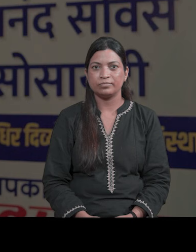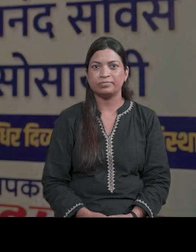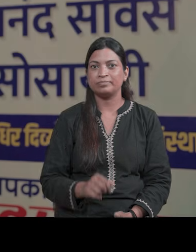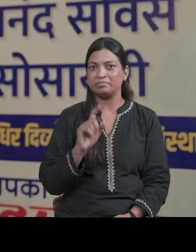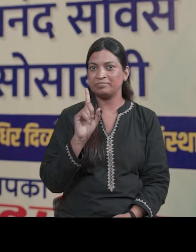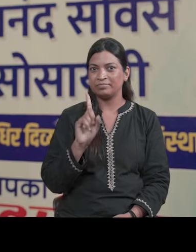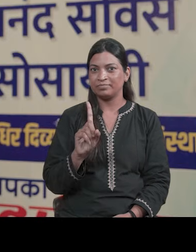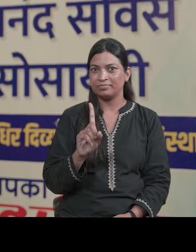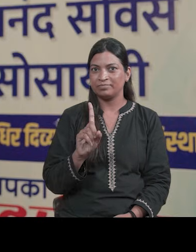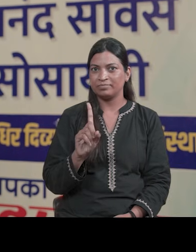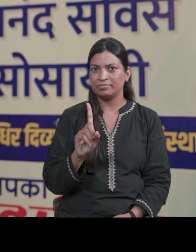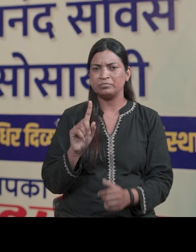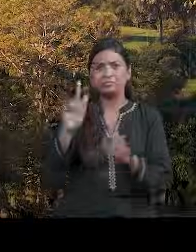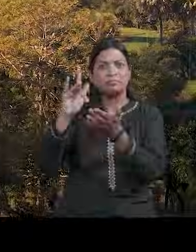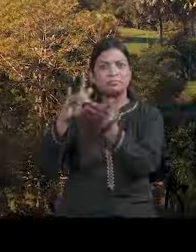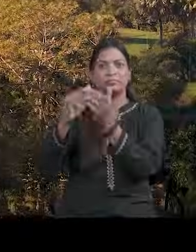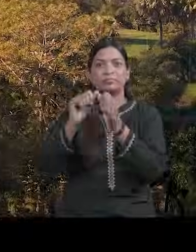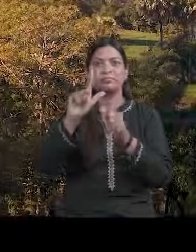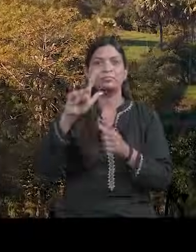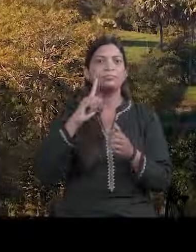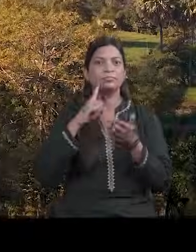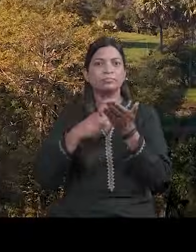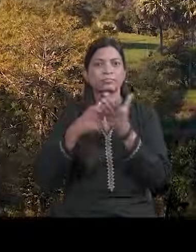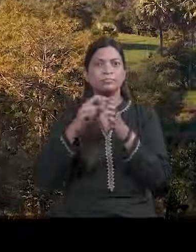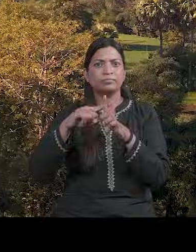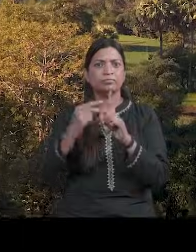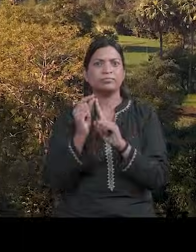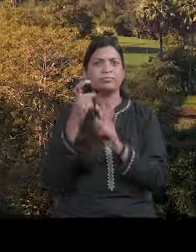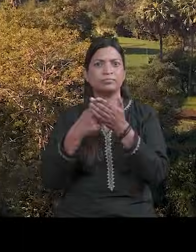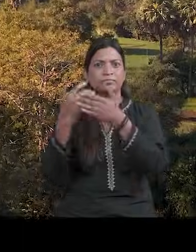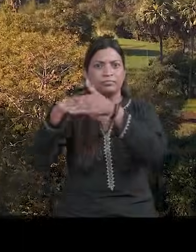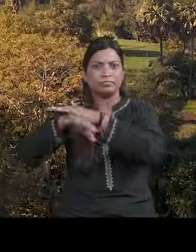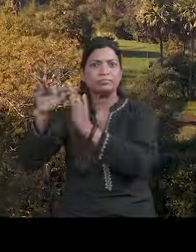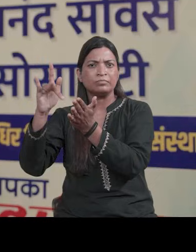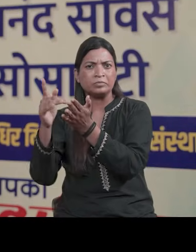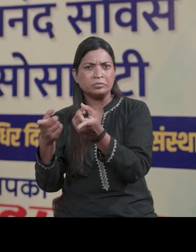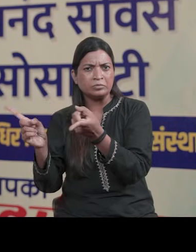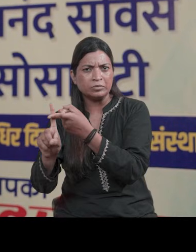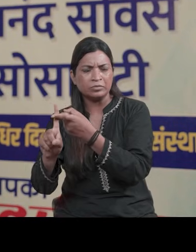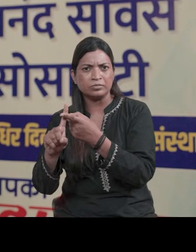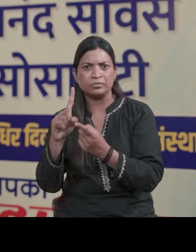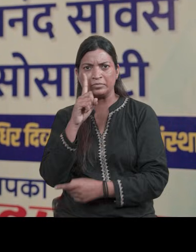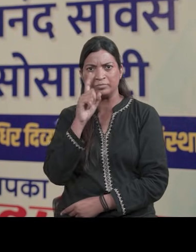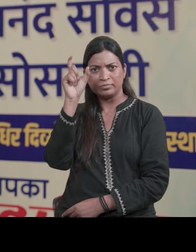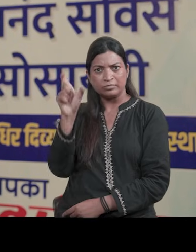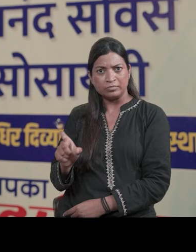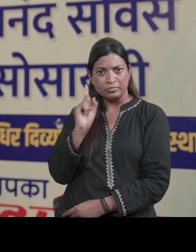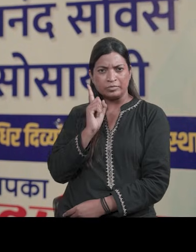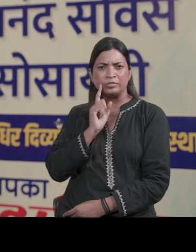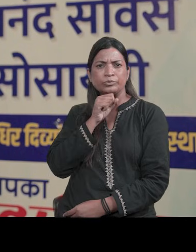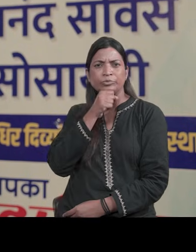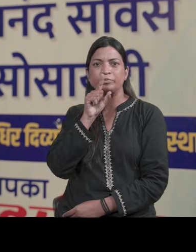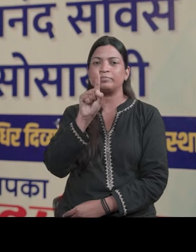एक एक अलीराजपुर का जोबट थाने का केस है। वो एक मूक बधिर लड़की 18 साल